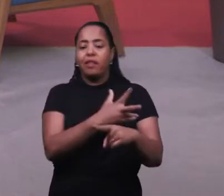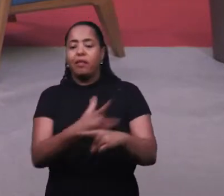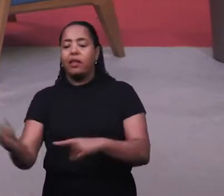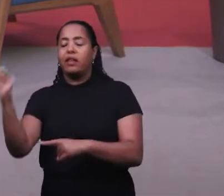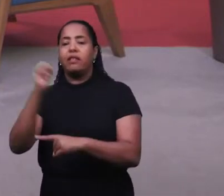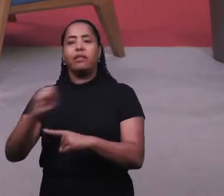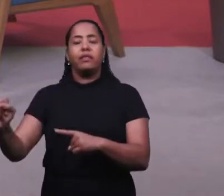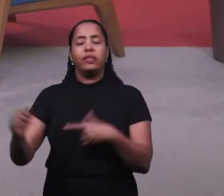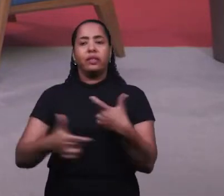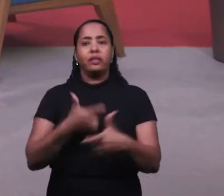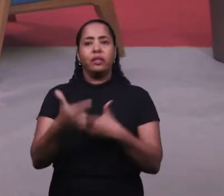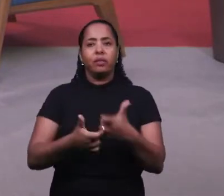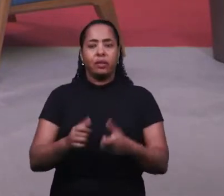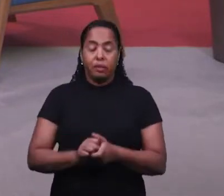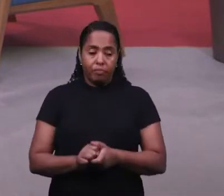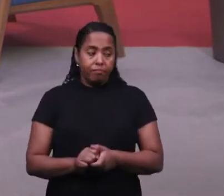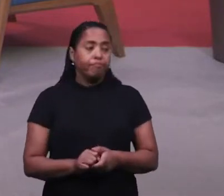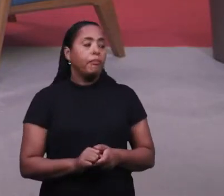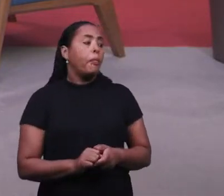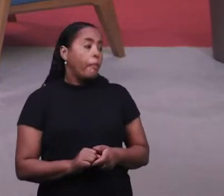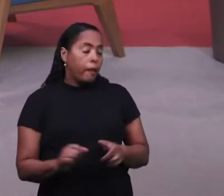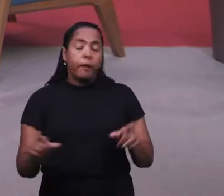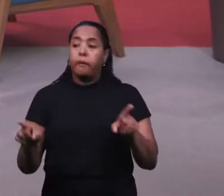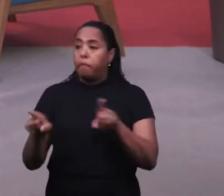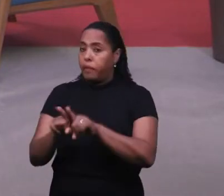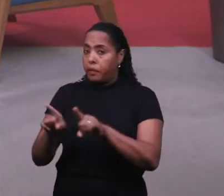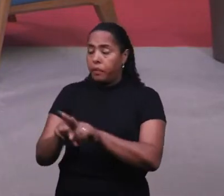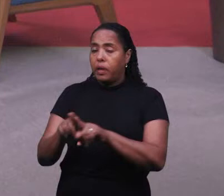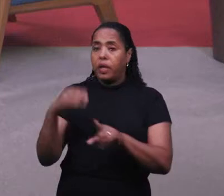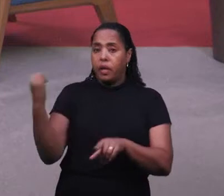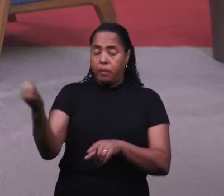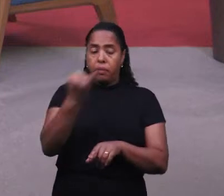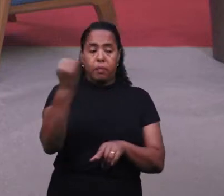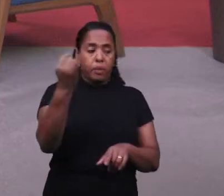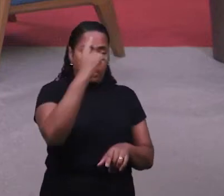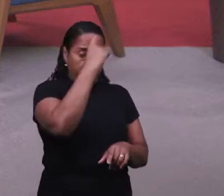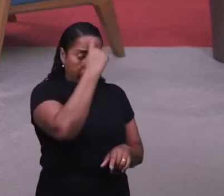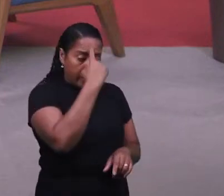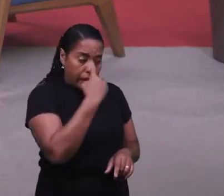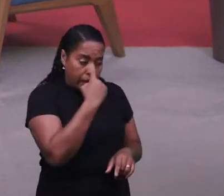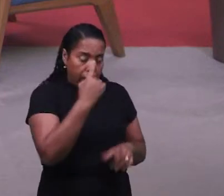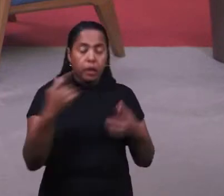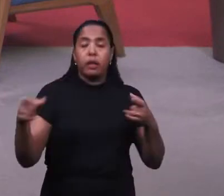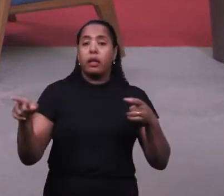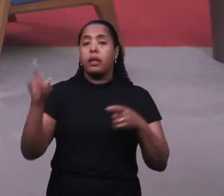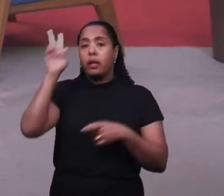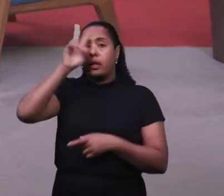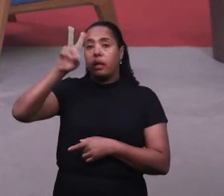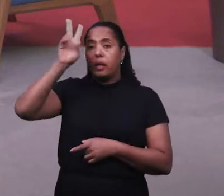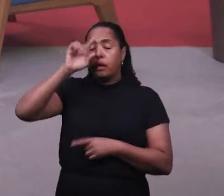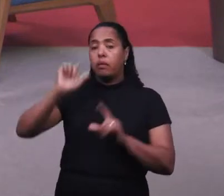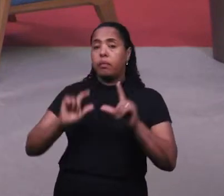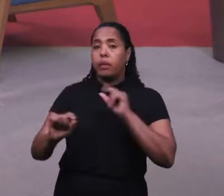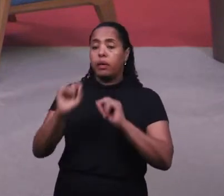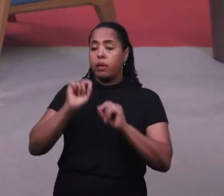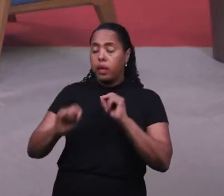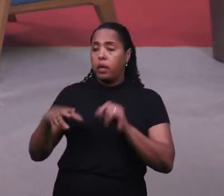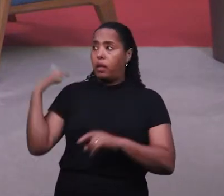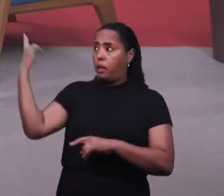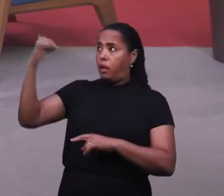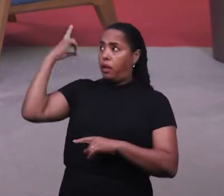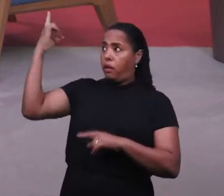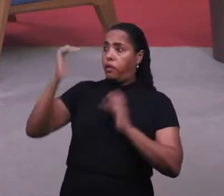célestes. Et pour cela, l'Église a à sa disposition les armes spirituelles pour vaincre ces batailles. Et c'est important ce que vous avez dit, Daniel, de